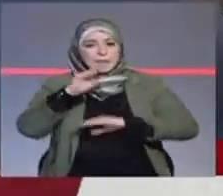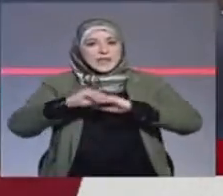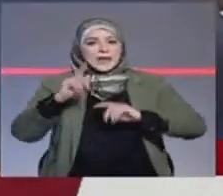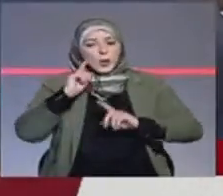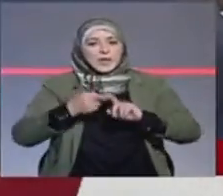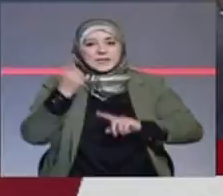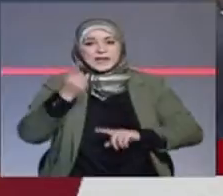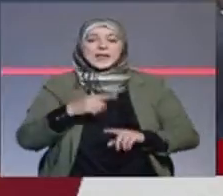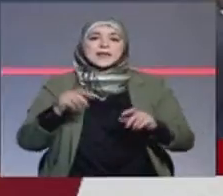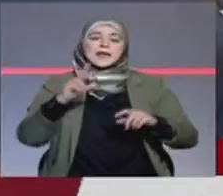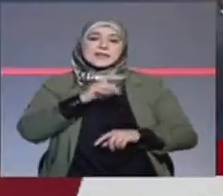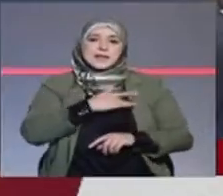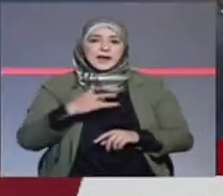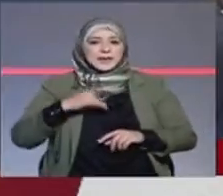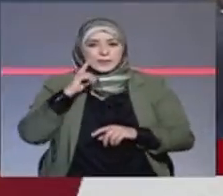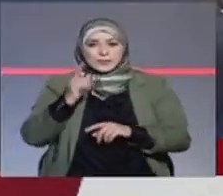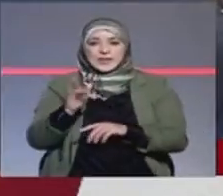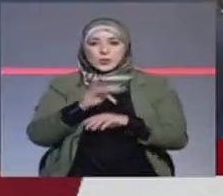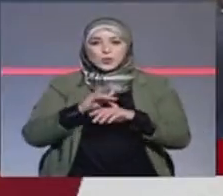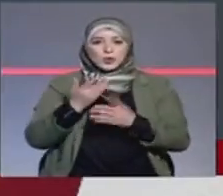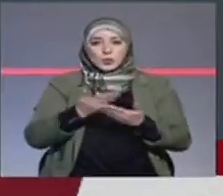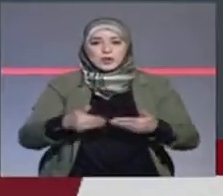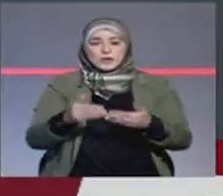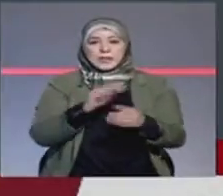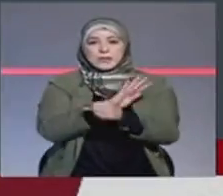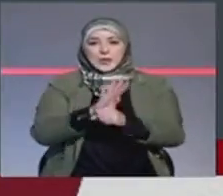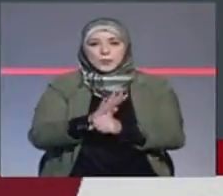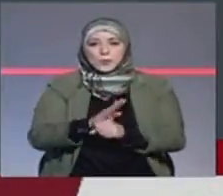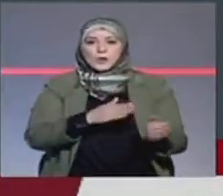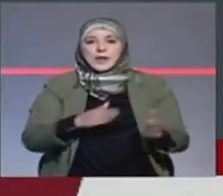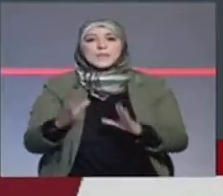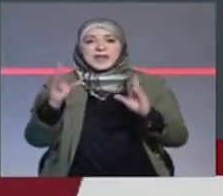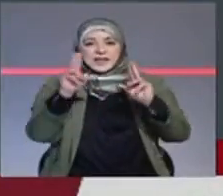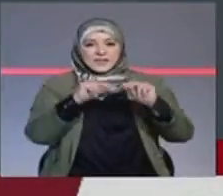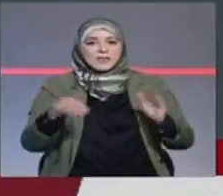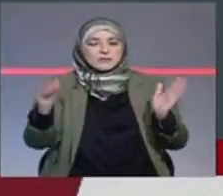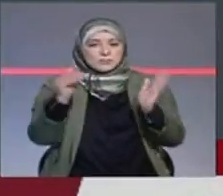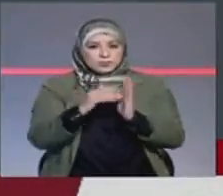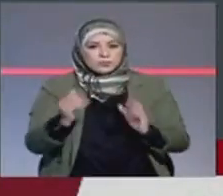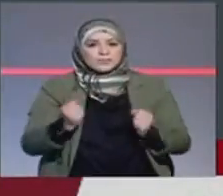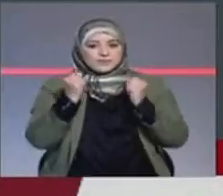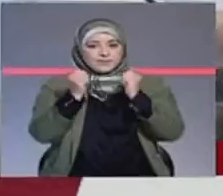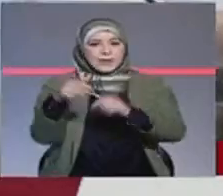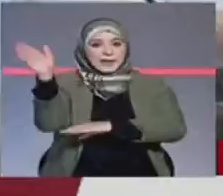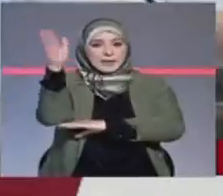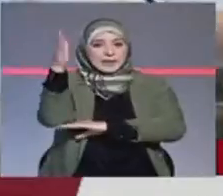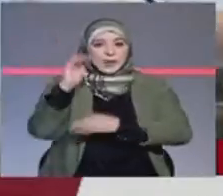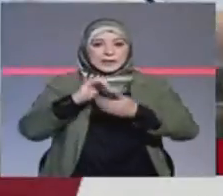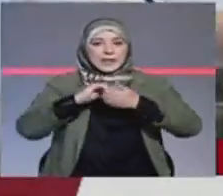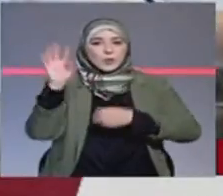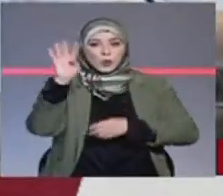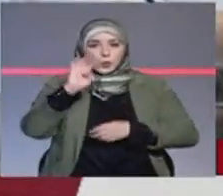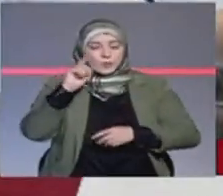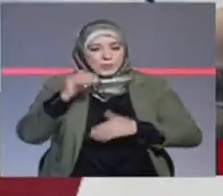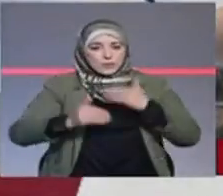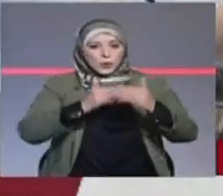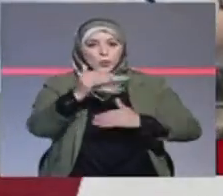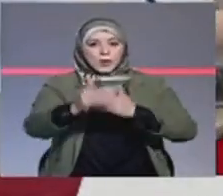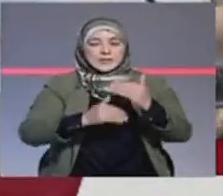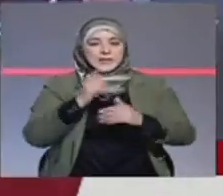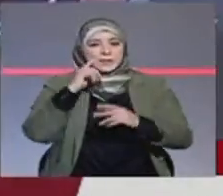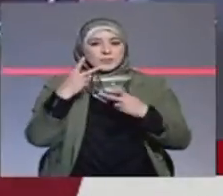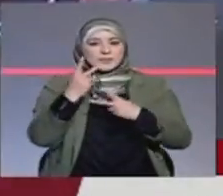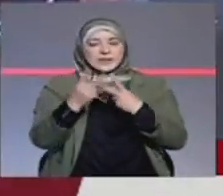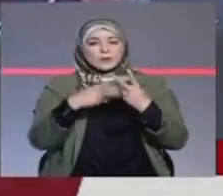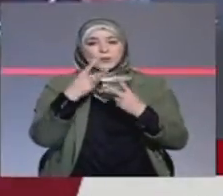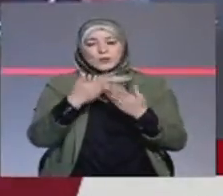الصحية الناتجة عن أزمة كوفيد-19. كما أبرزوا عزم بلدان الاتحاد الأوروبي على مواصلة دعم المسار